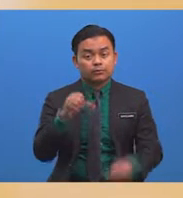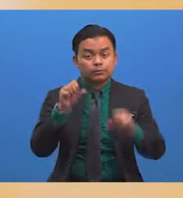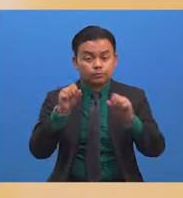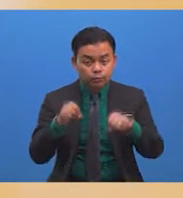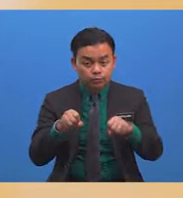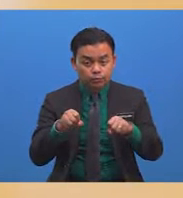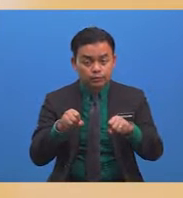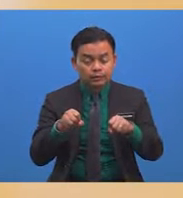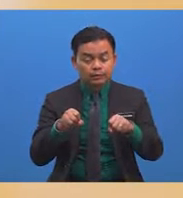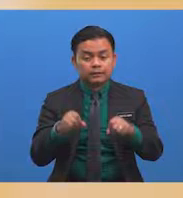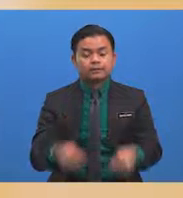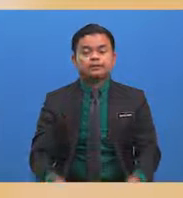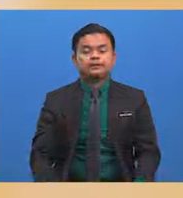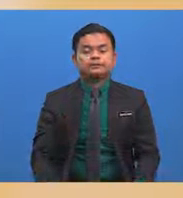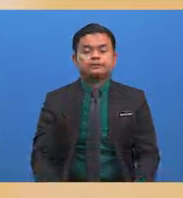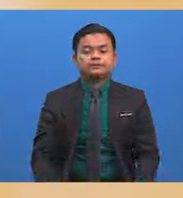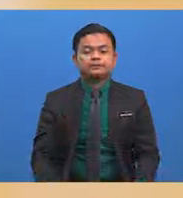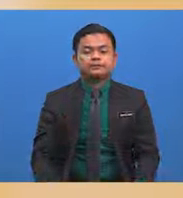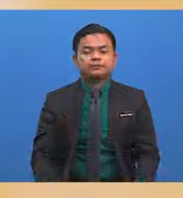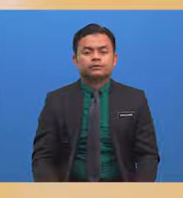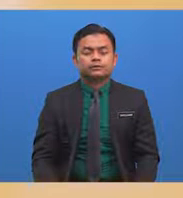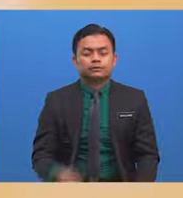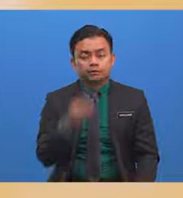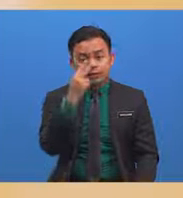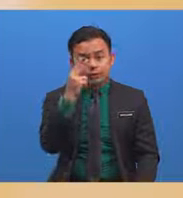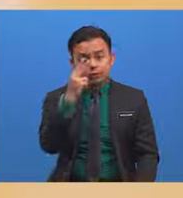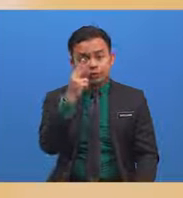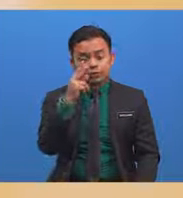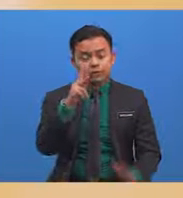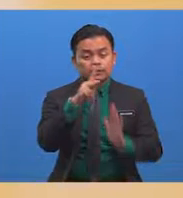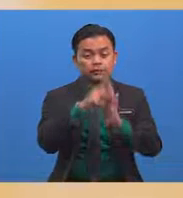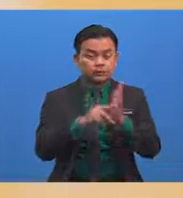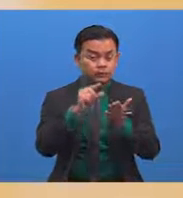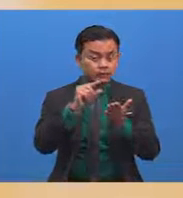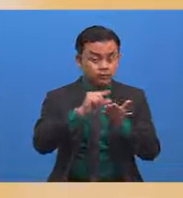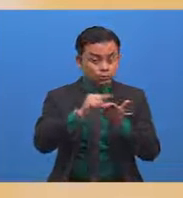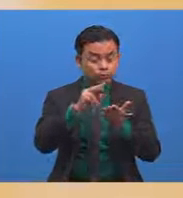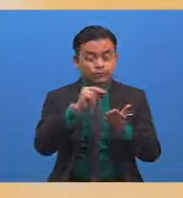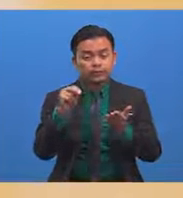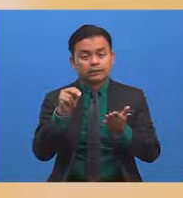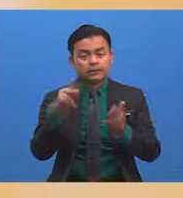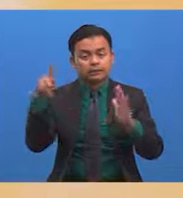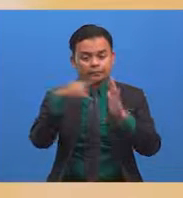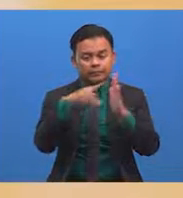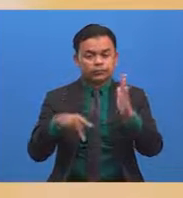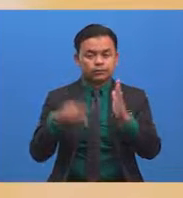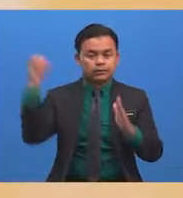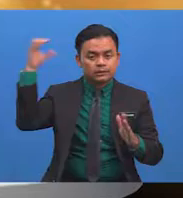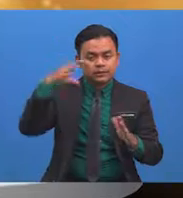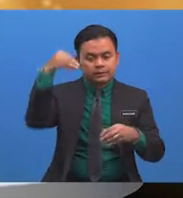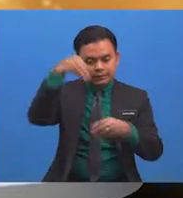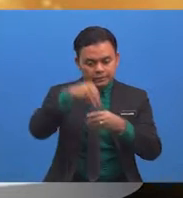boleh memerihalkan kegunaan pantulan cahaya dalam kehidupan